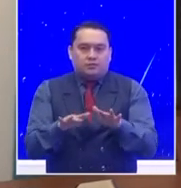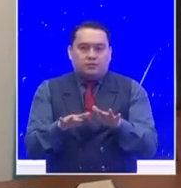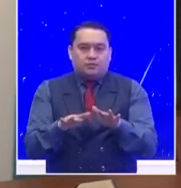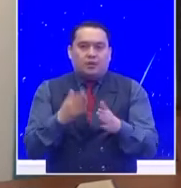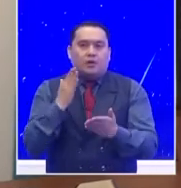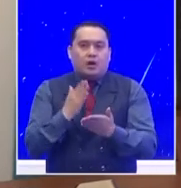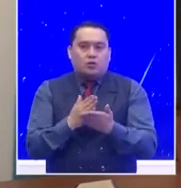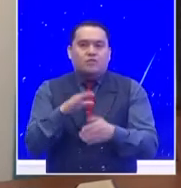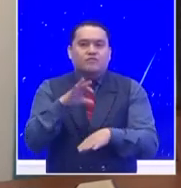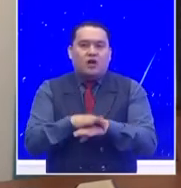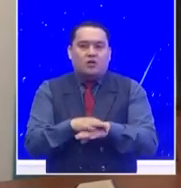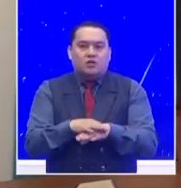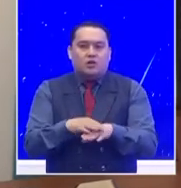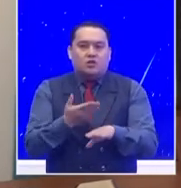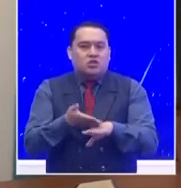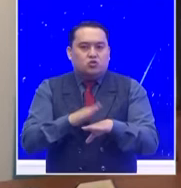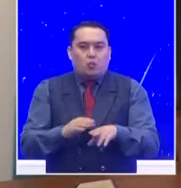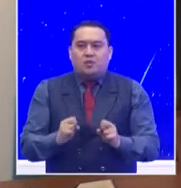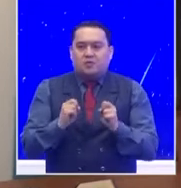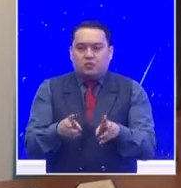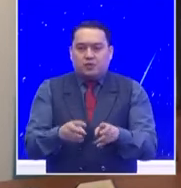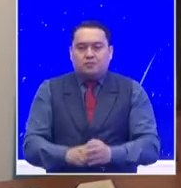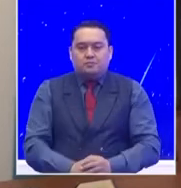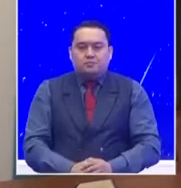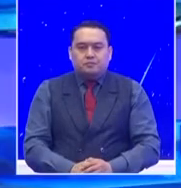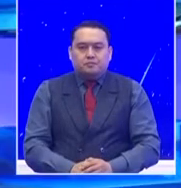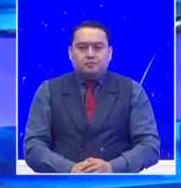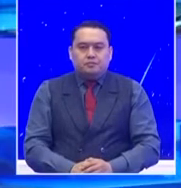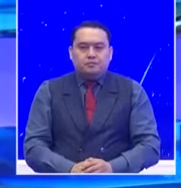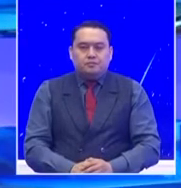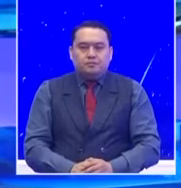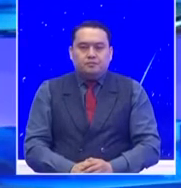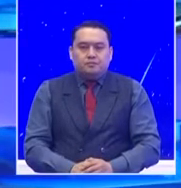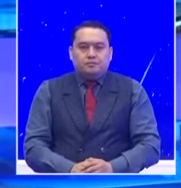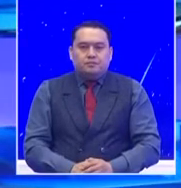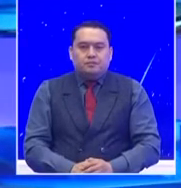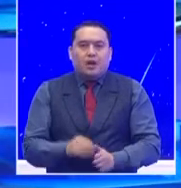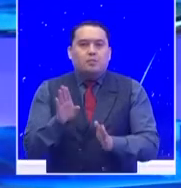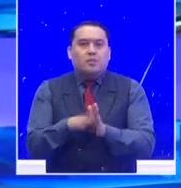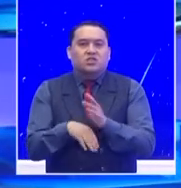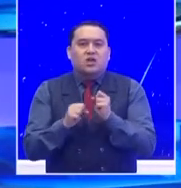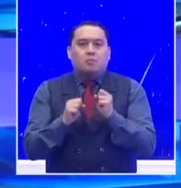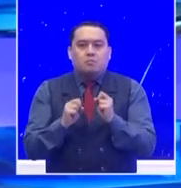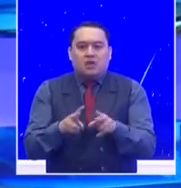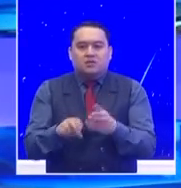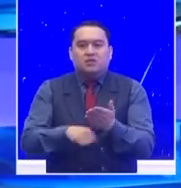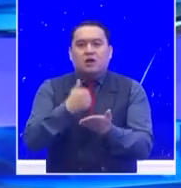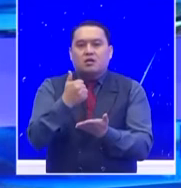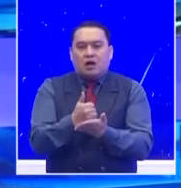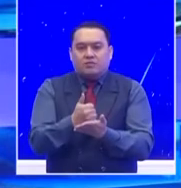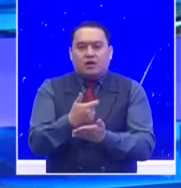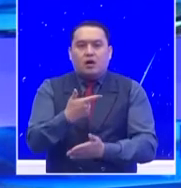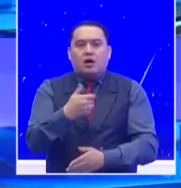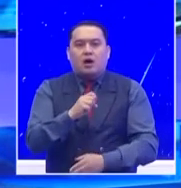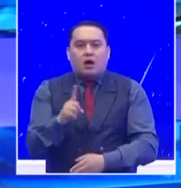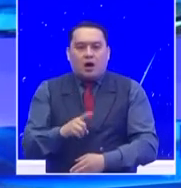предусмотренных по факту совершения особо тяжкого преступления. Безопасность превыше всего. Наличие газовых